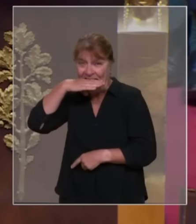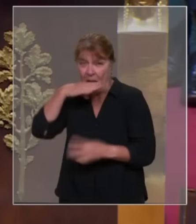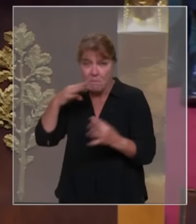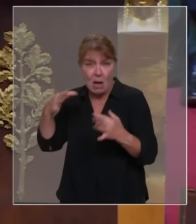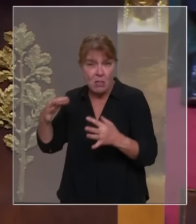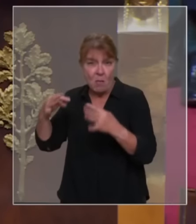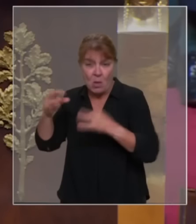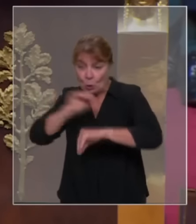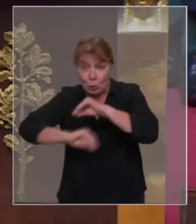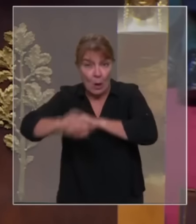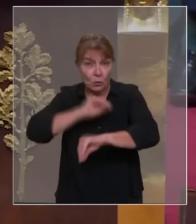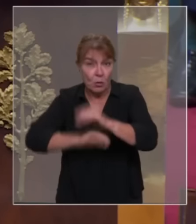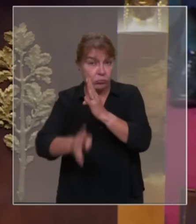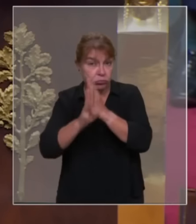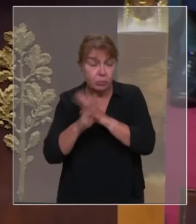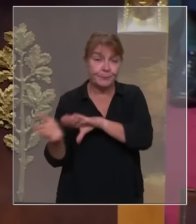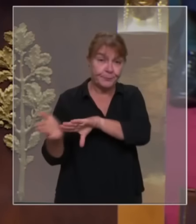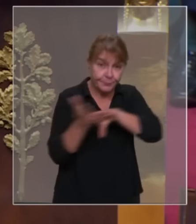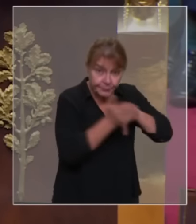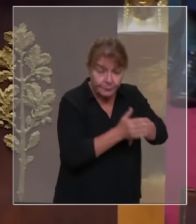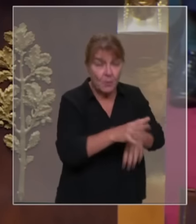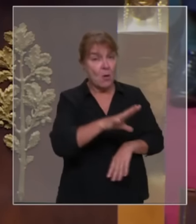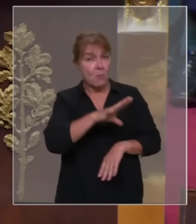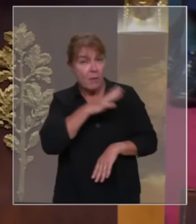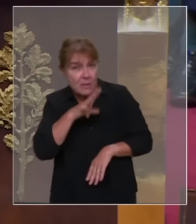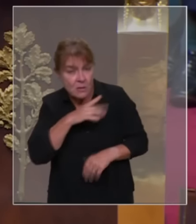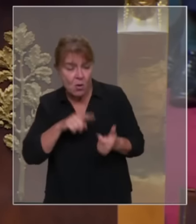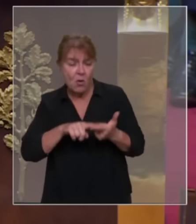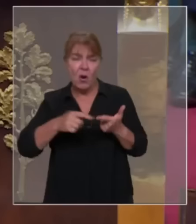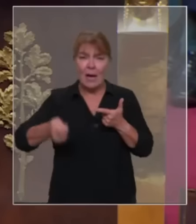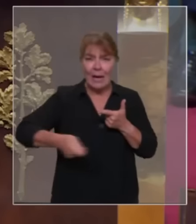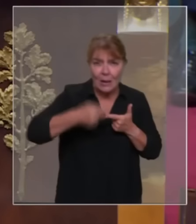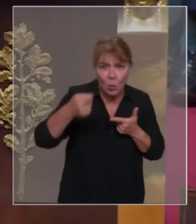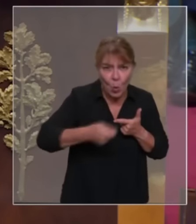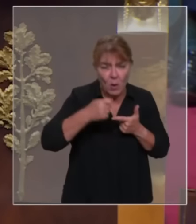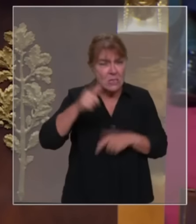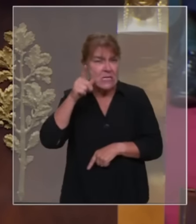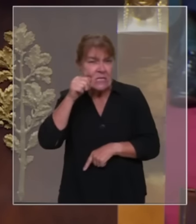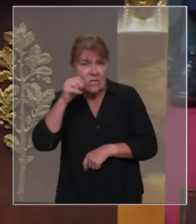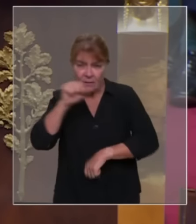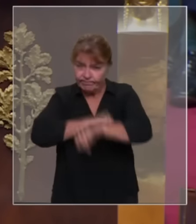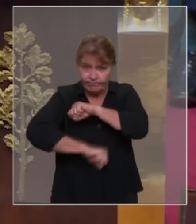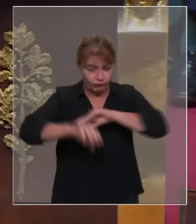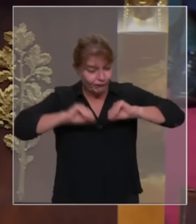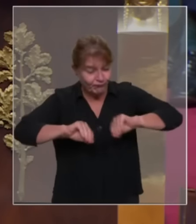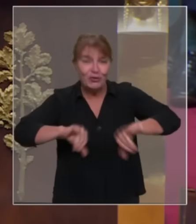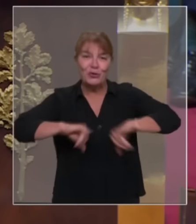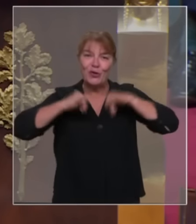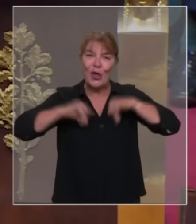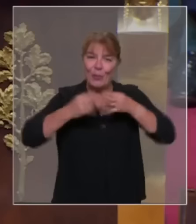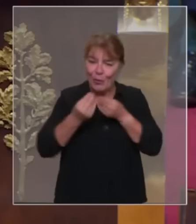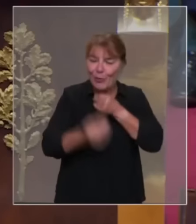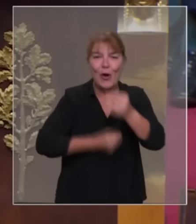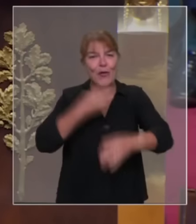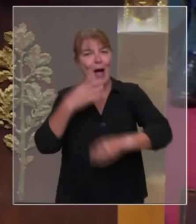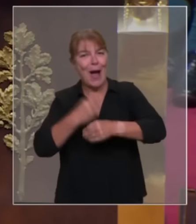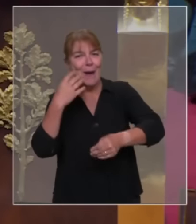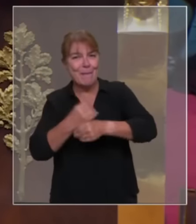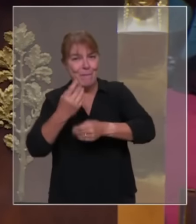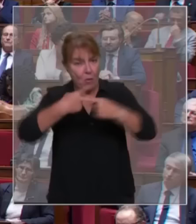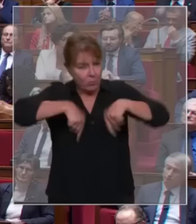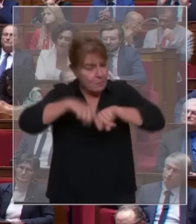patients. Les professeurs, les éducateurs qui font tant d'efforts pour transmettre à nos jeunes le goût d'apprendre et l'esprit de